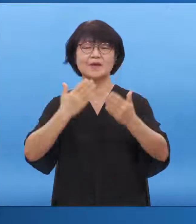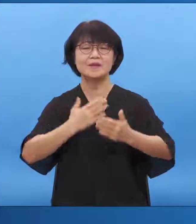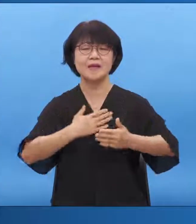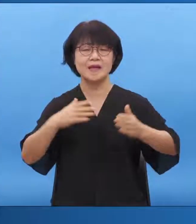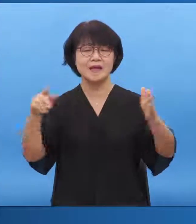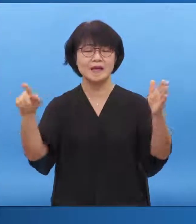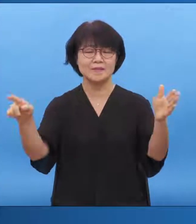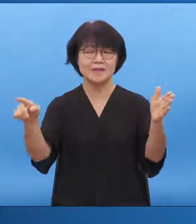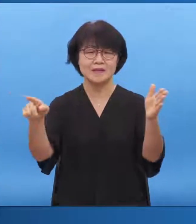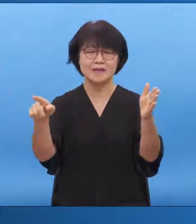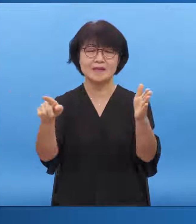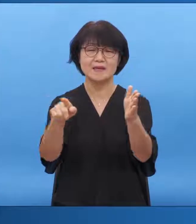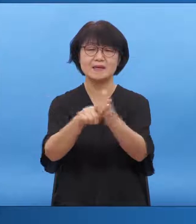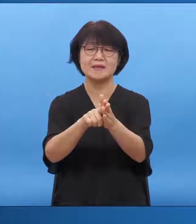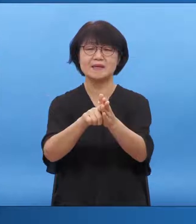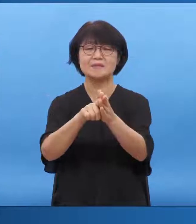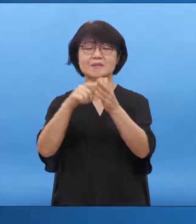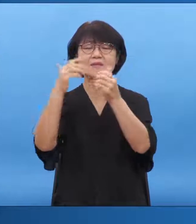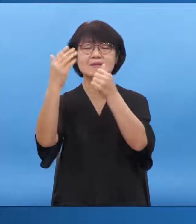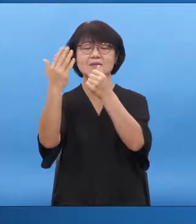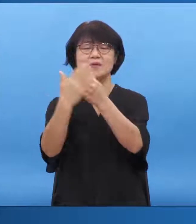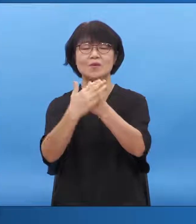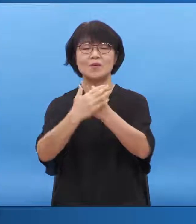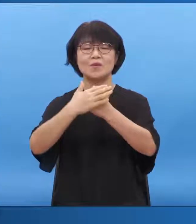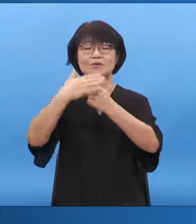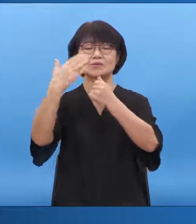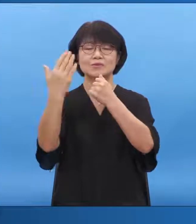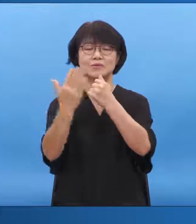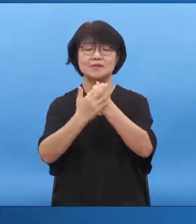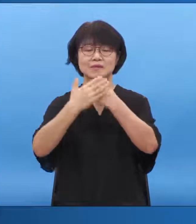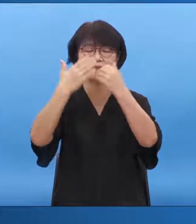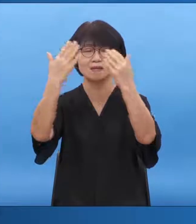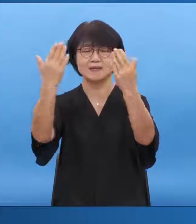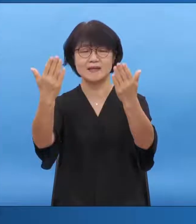찬양토록 내 믿음을